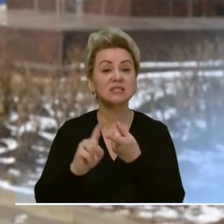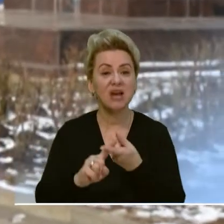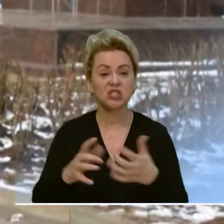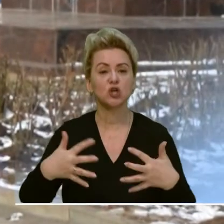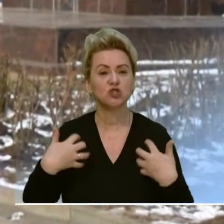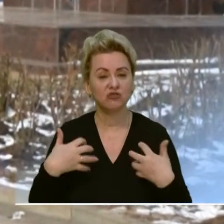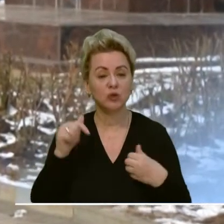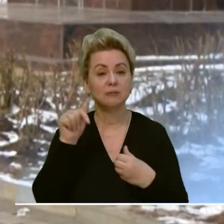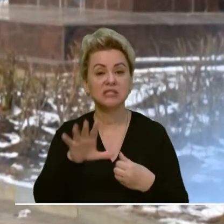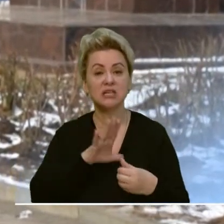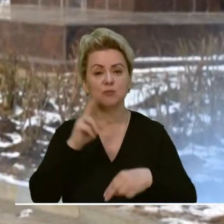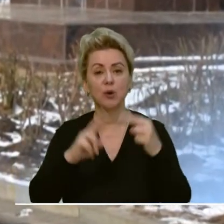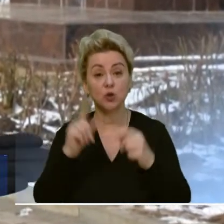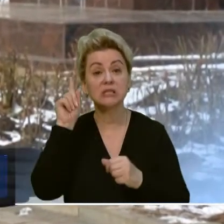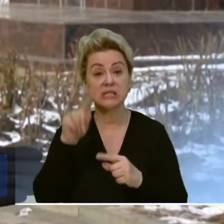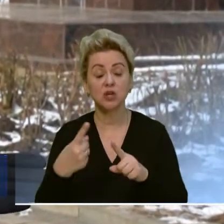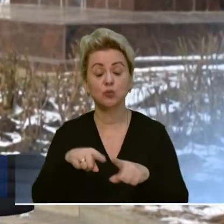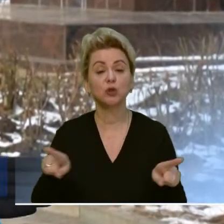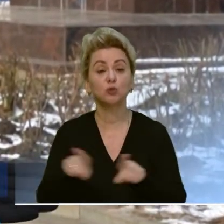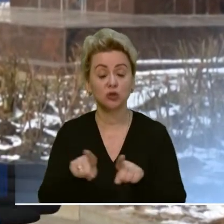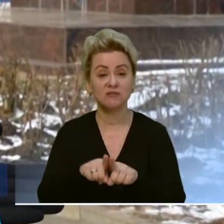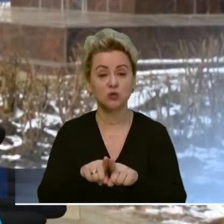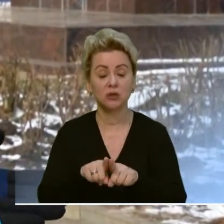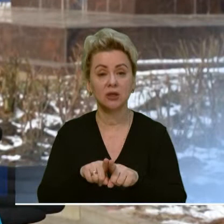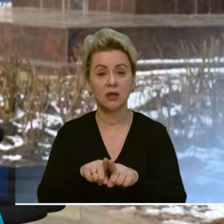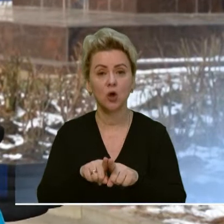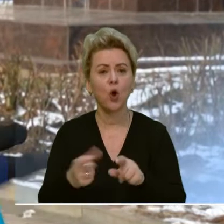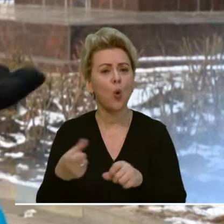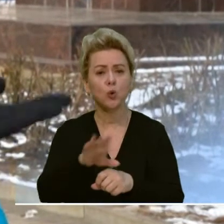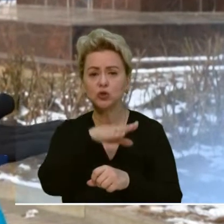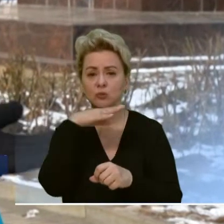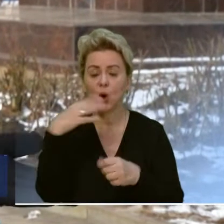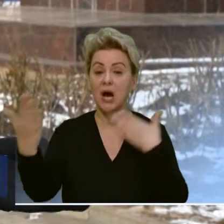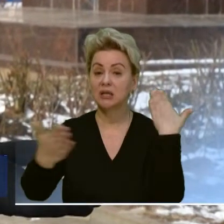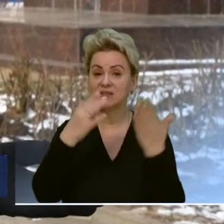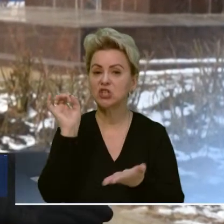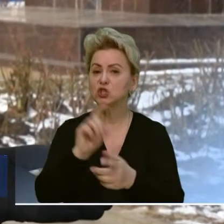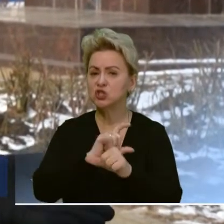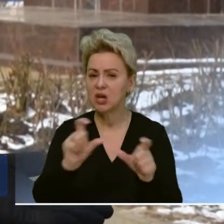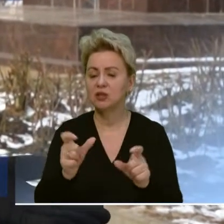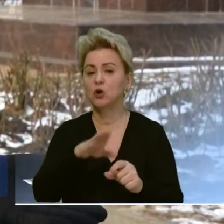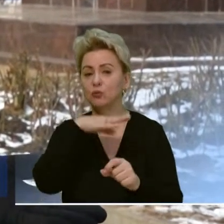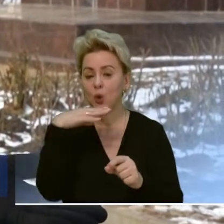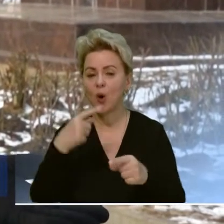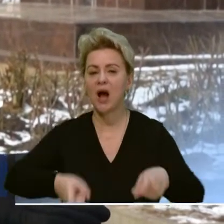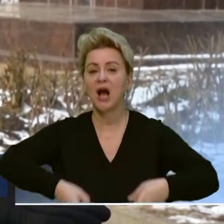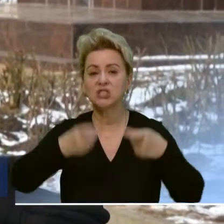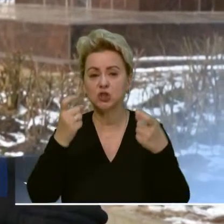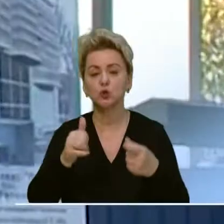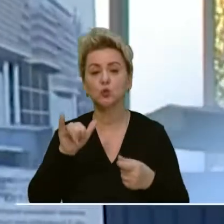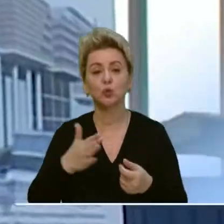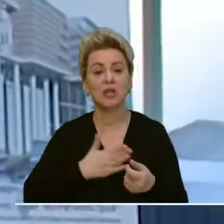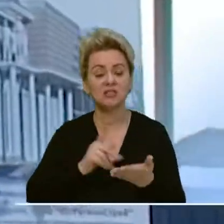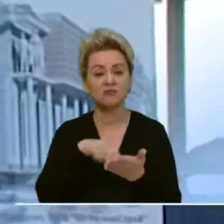с животными здесь построили, знаете, потому что все-таки очень много развлекательных центров, очень много гостиниц у нас в